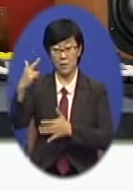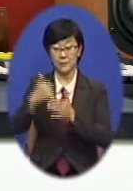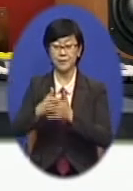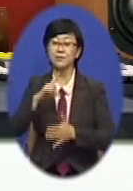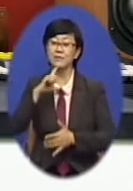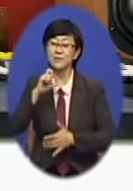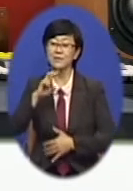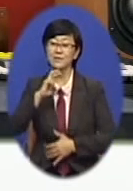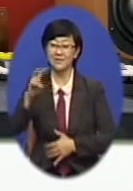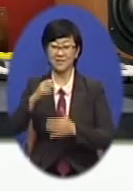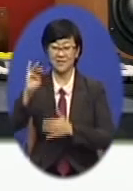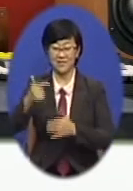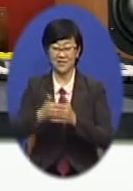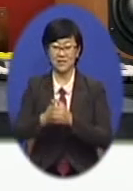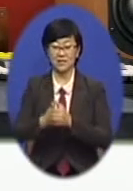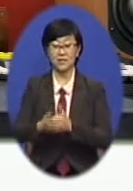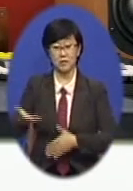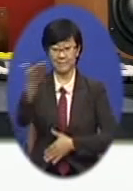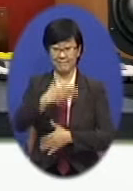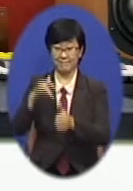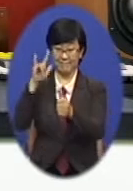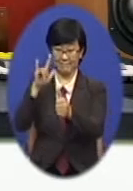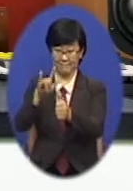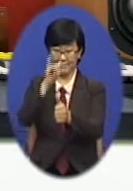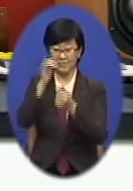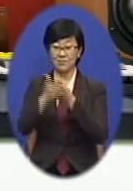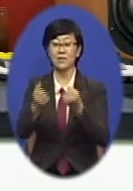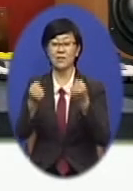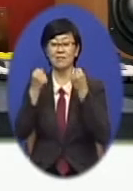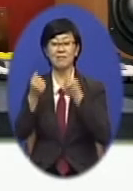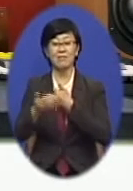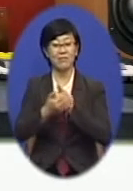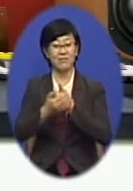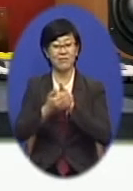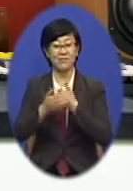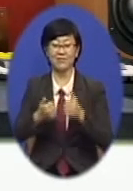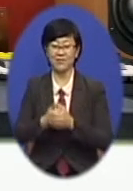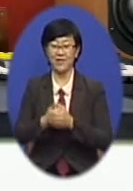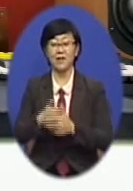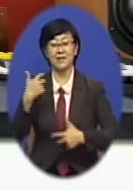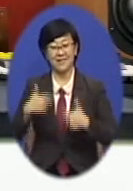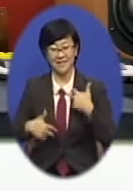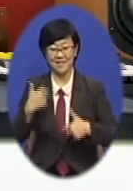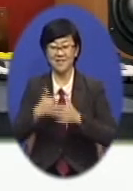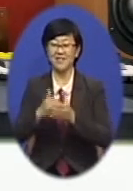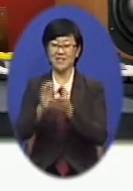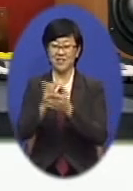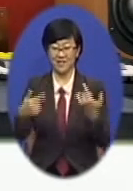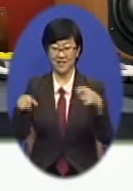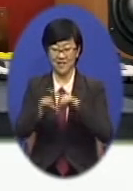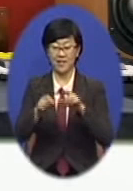20분 정도 햇빛에 쬐이시면 건강에 도움이 된다고 그래요. 우리가 얼마만큼 즐겁게